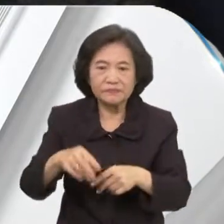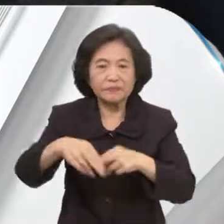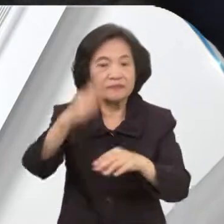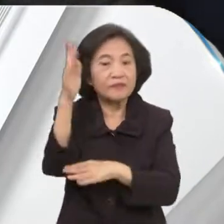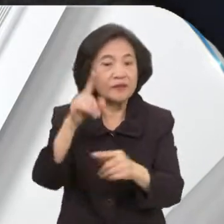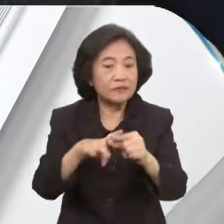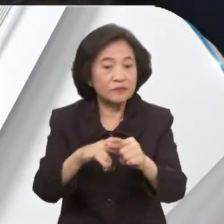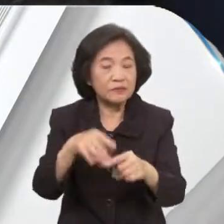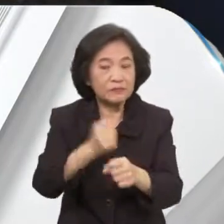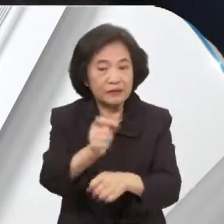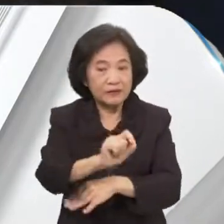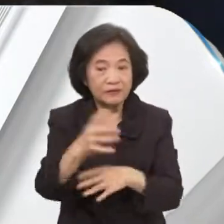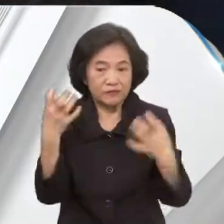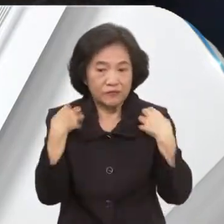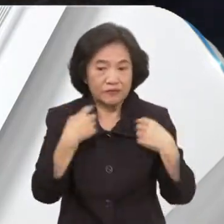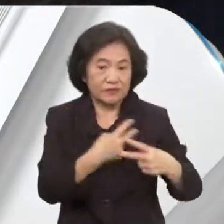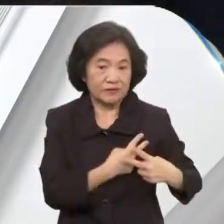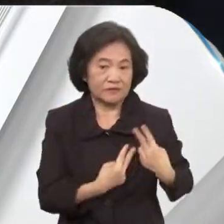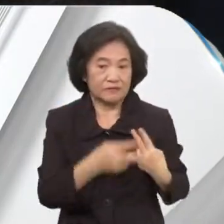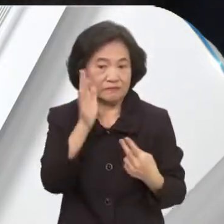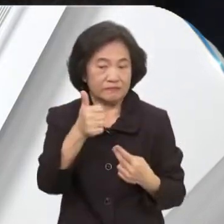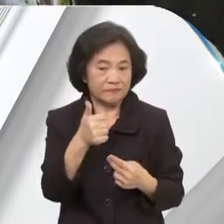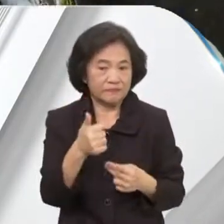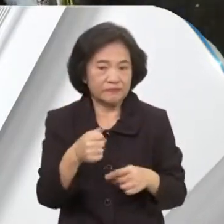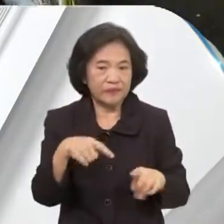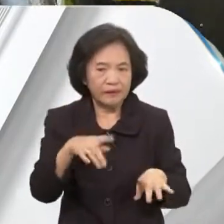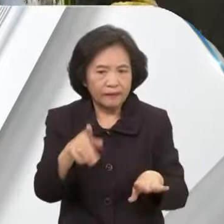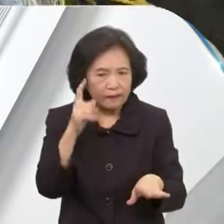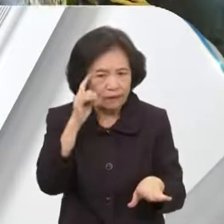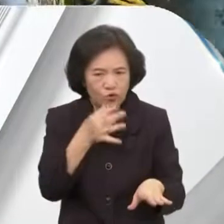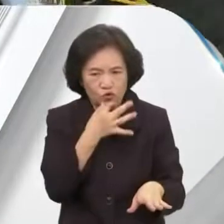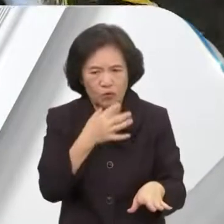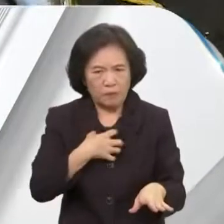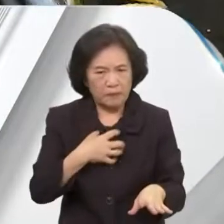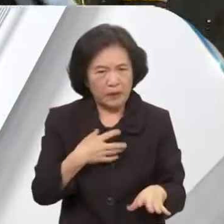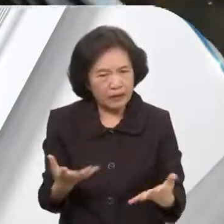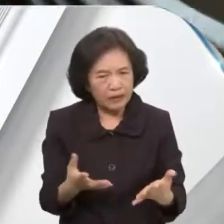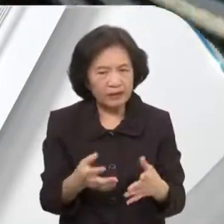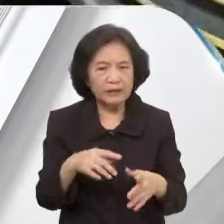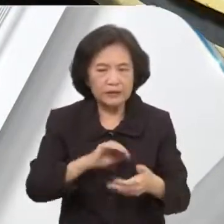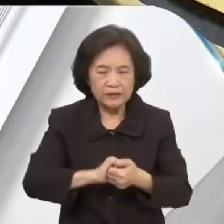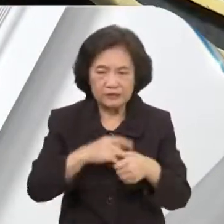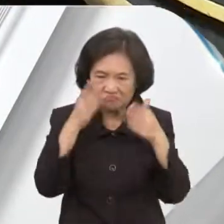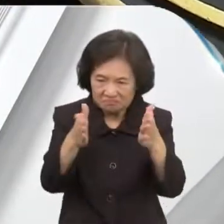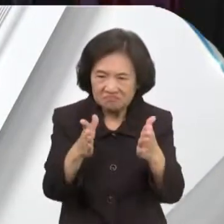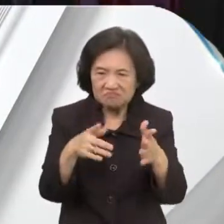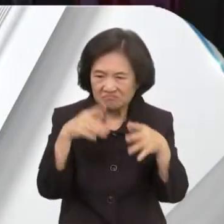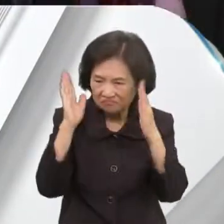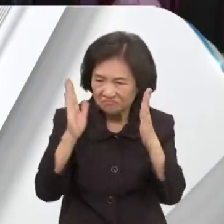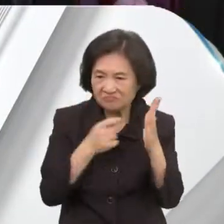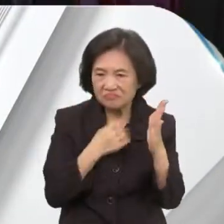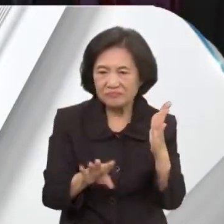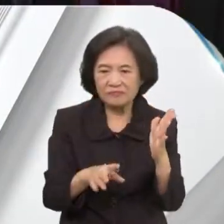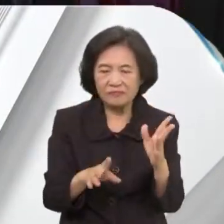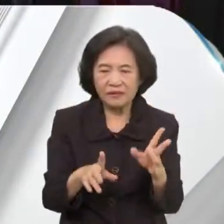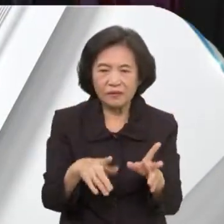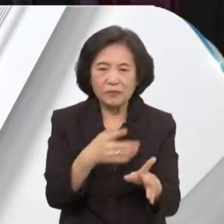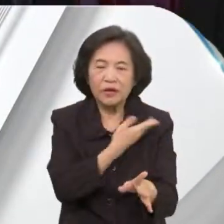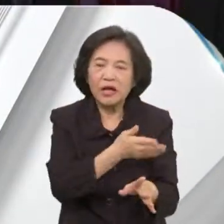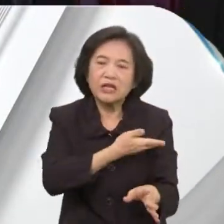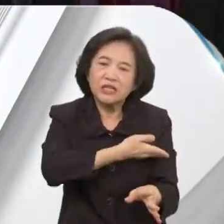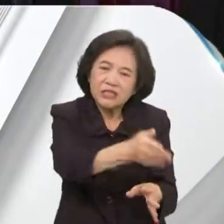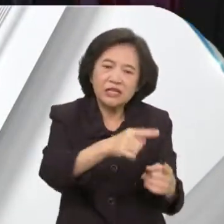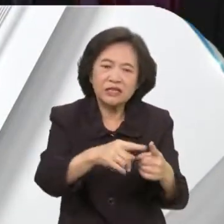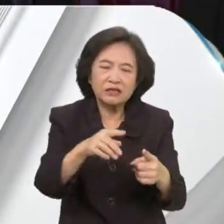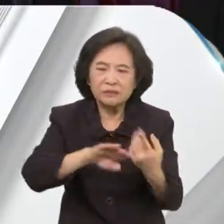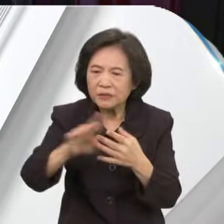中埔办公室执行长蔡培辉表示，这是一个严肃的课题，要认真面对。 不管是放生还是弃